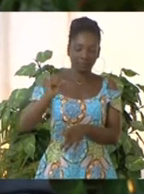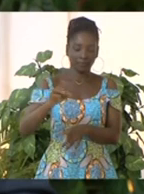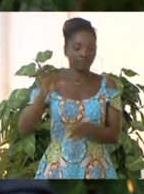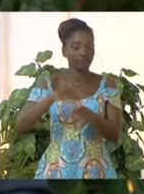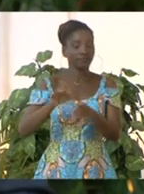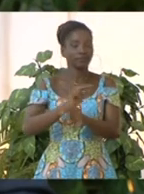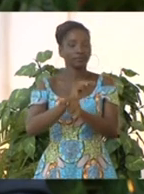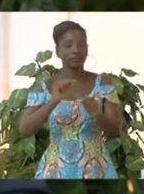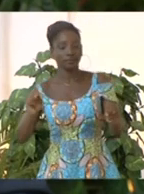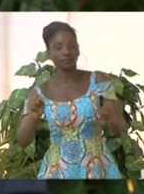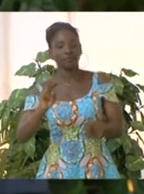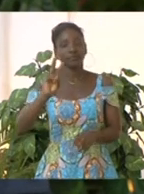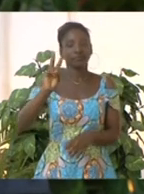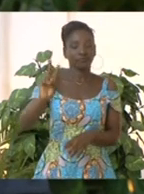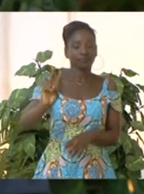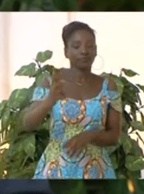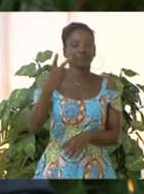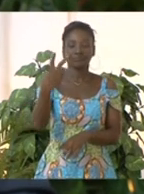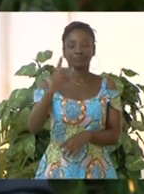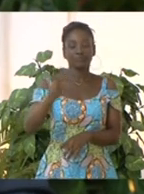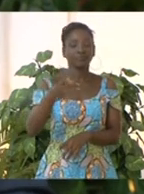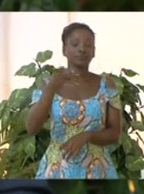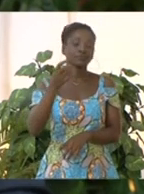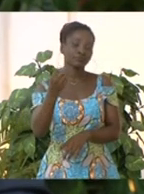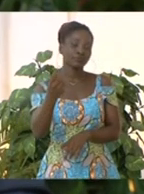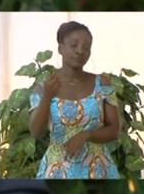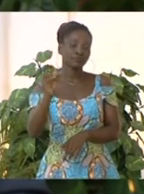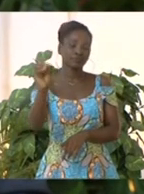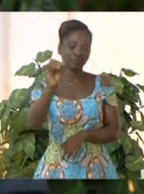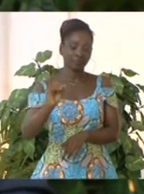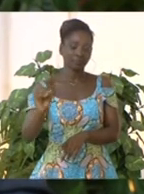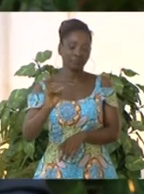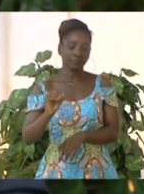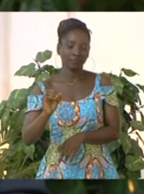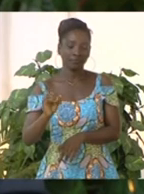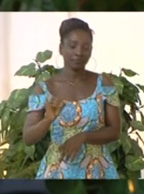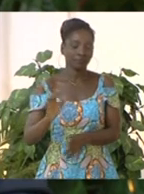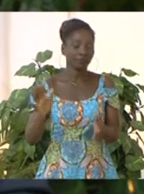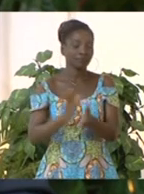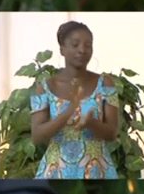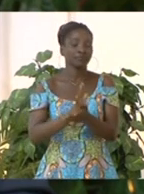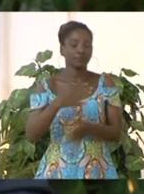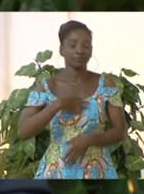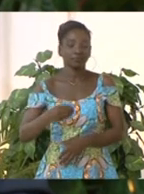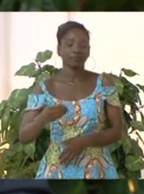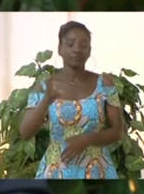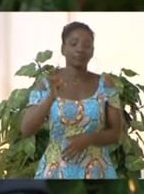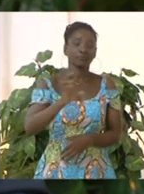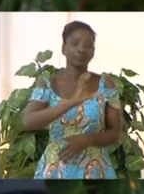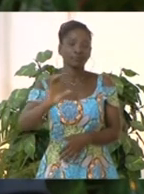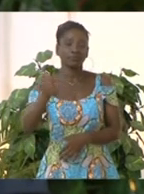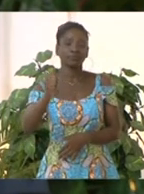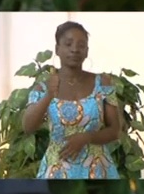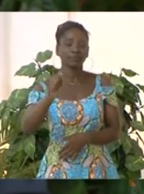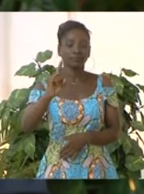1291, soit 2,11%. Bulletin blanc, 610, soit